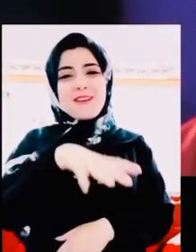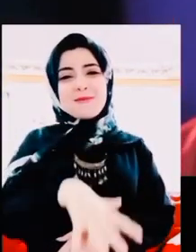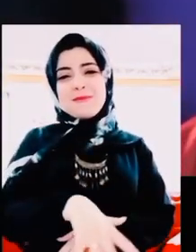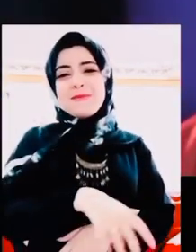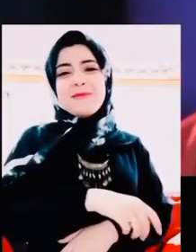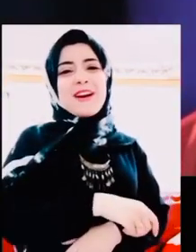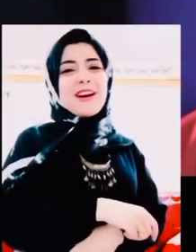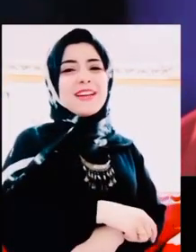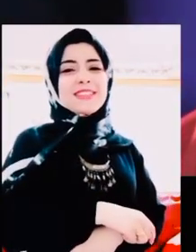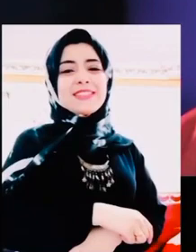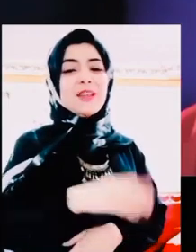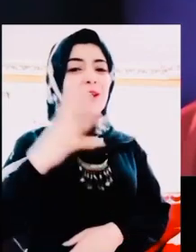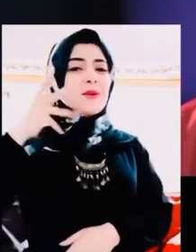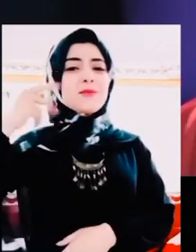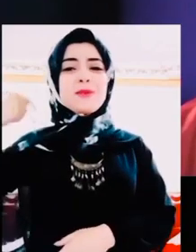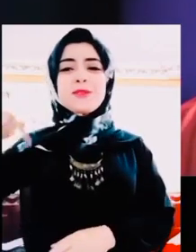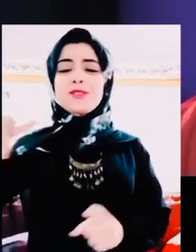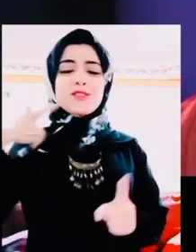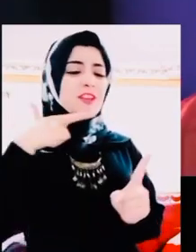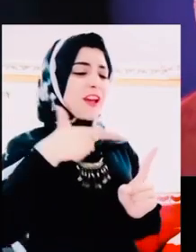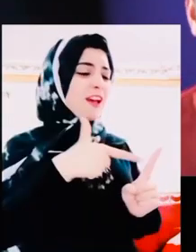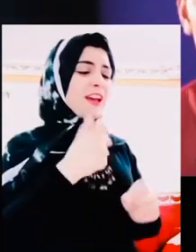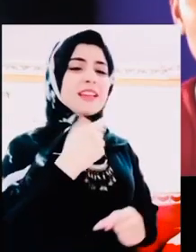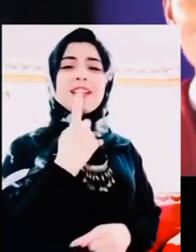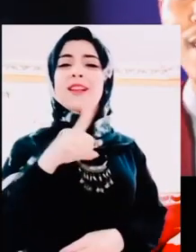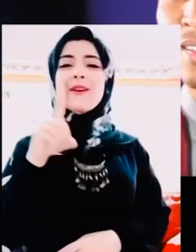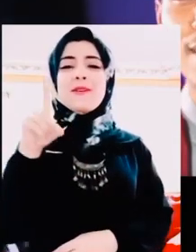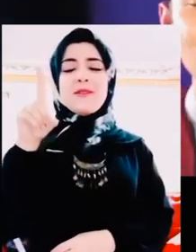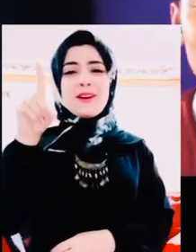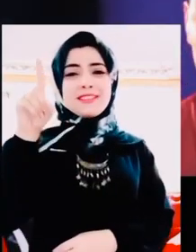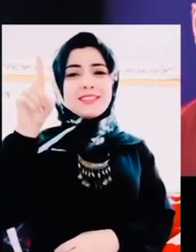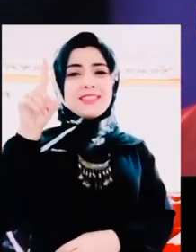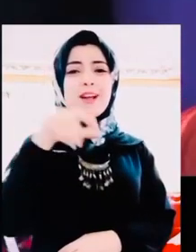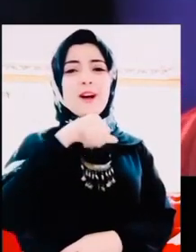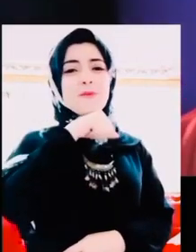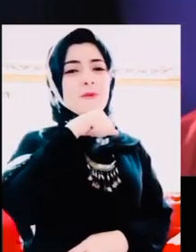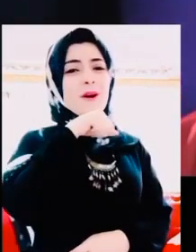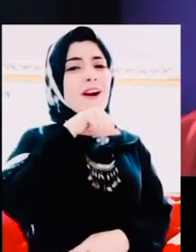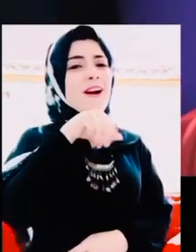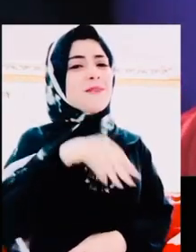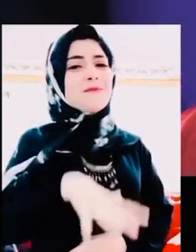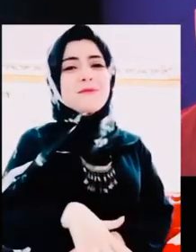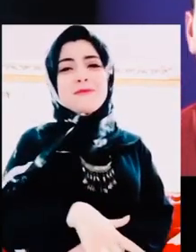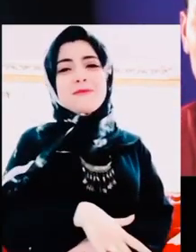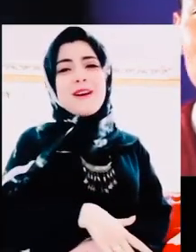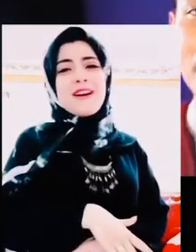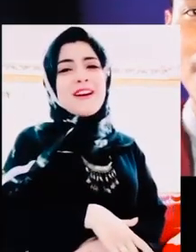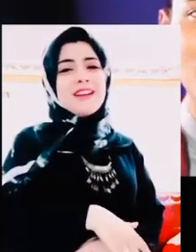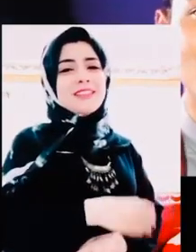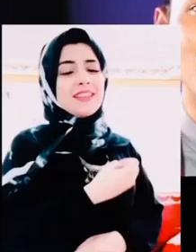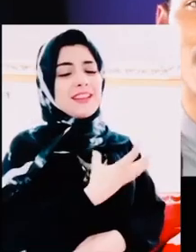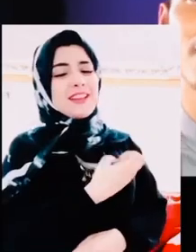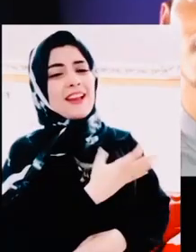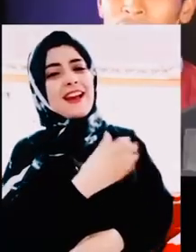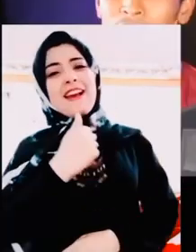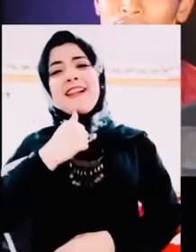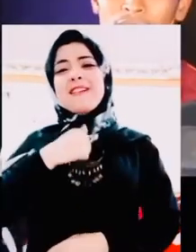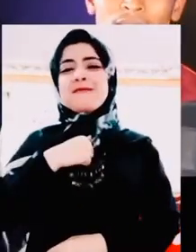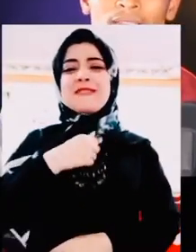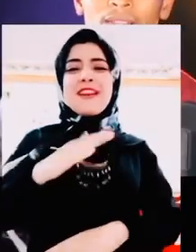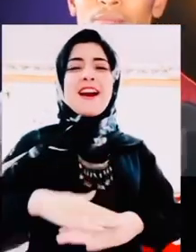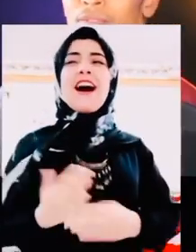الغياب محمد مشتاق لك والله،